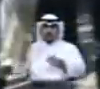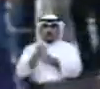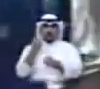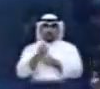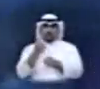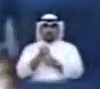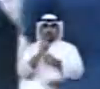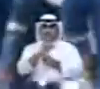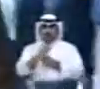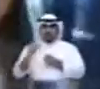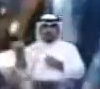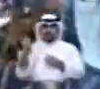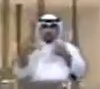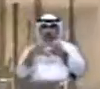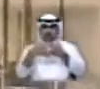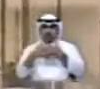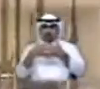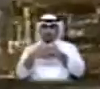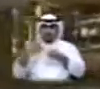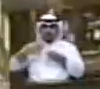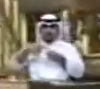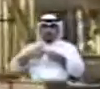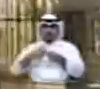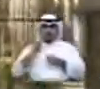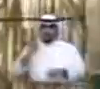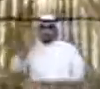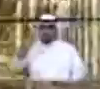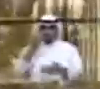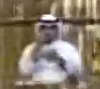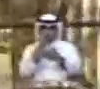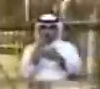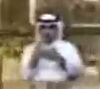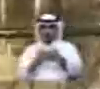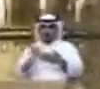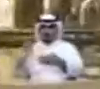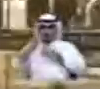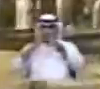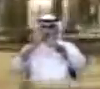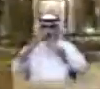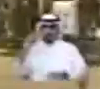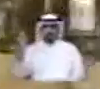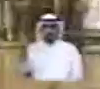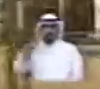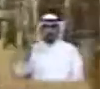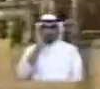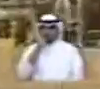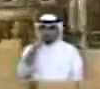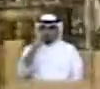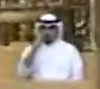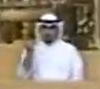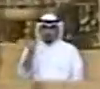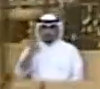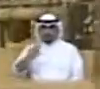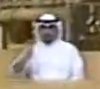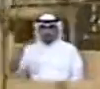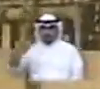الآنية التي ترد للمؤسسة من الشركات التابعة والتقارير الواردة من قطاع التسويق العالمي التي تفيد بأن عمليات التصدير